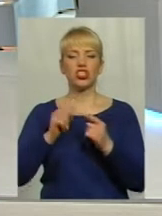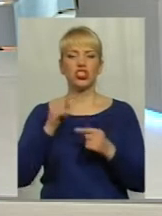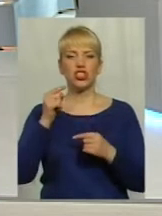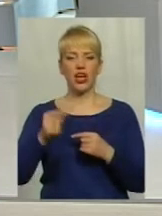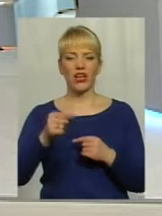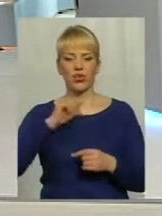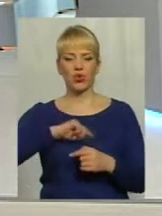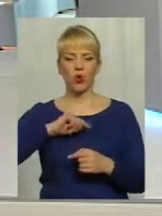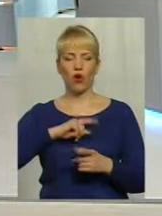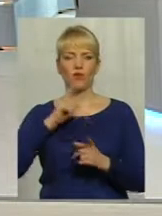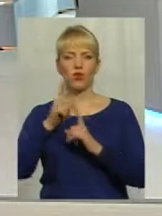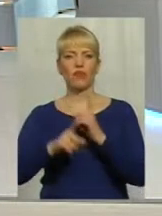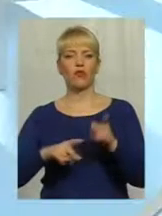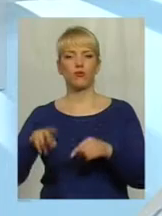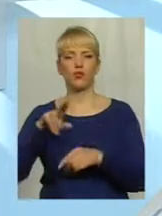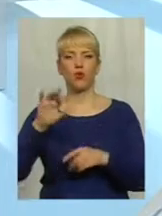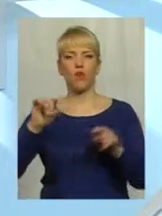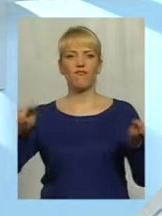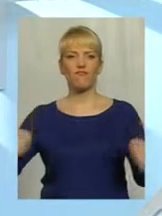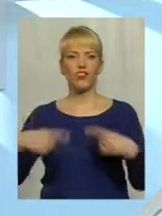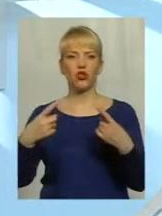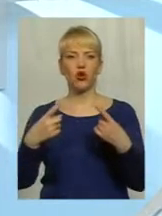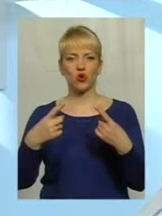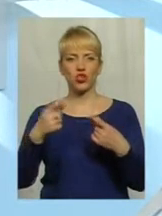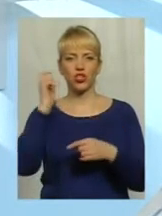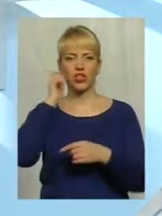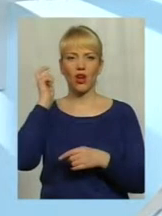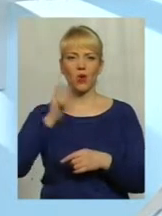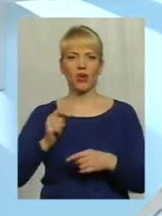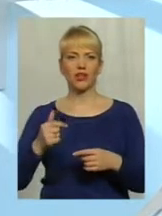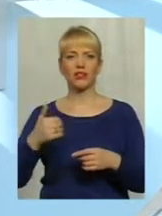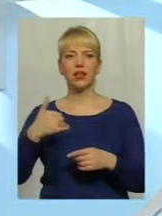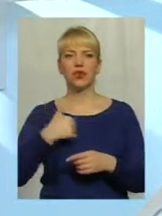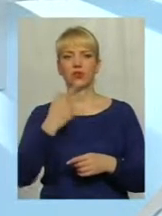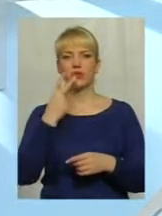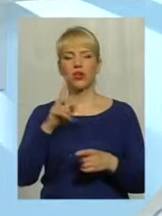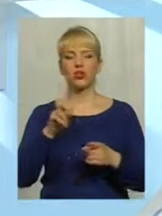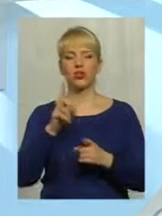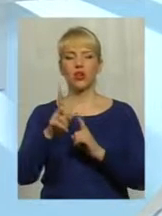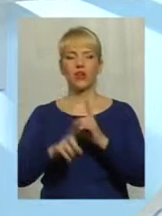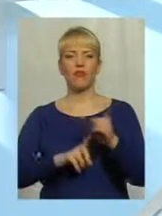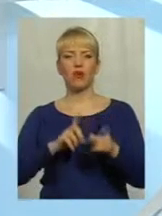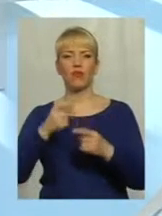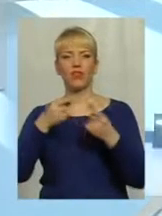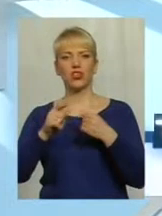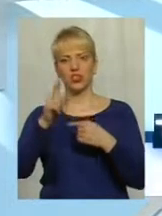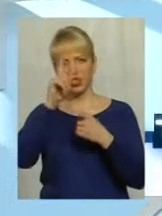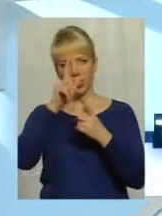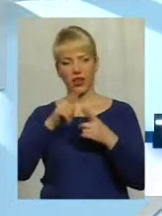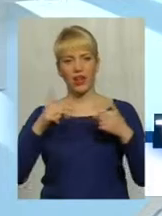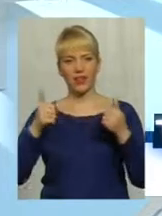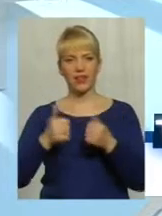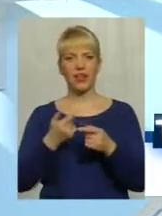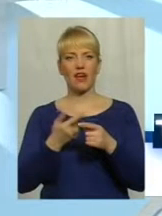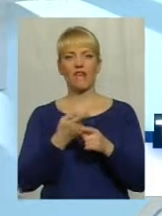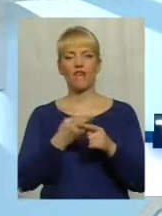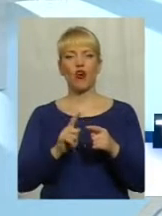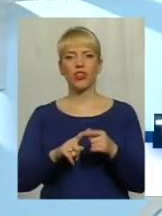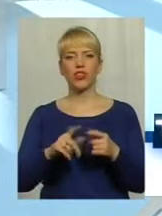відродження України. І ми саме того хочемо говорити. Ми бачимо, що реформовані, інші реформовані країни, вони